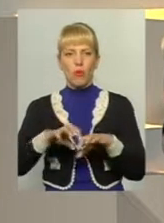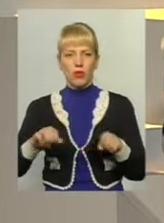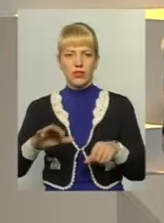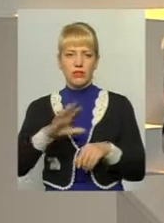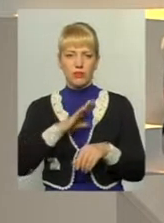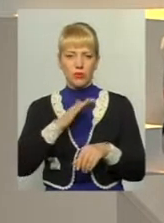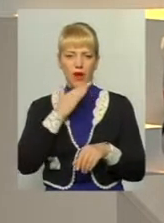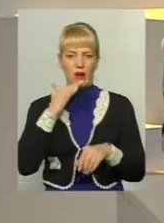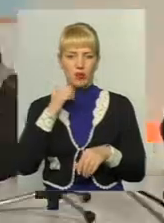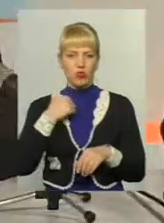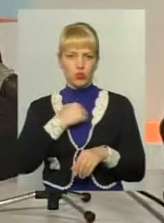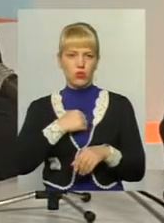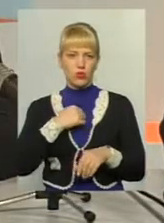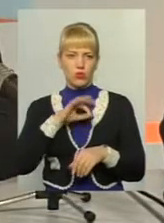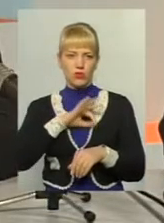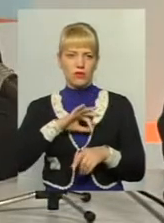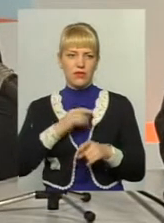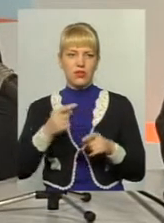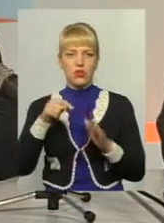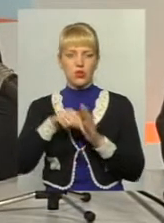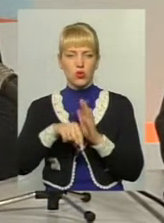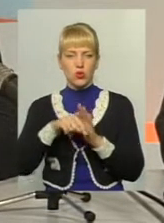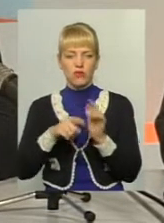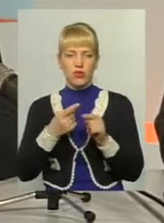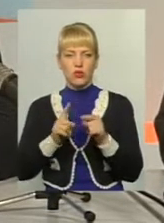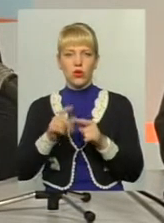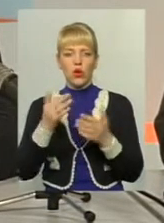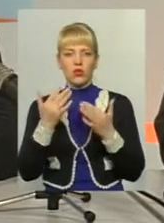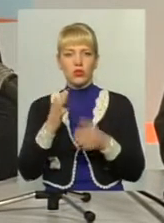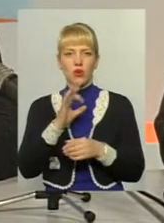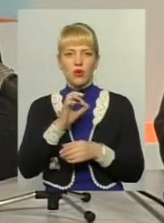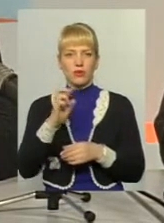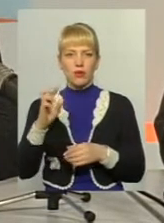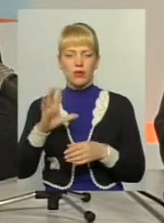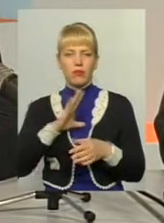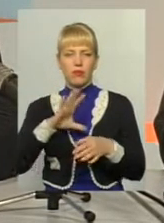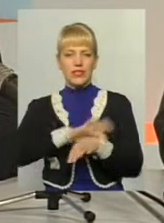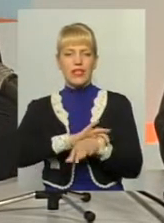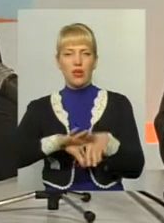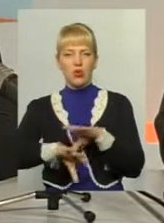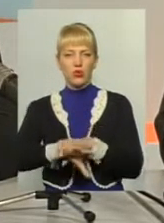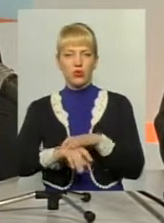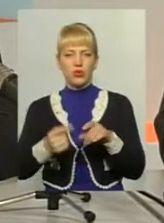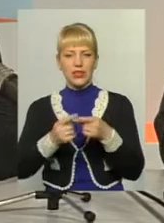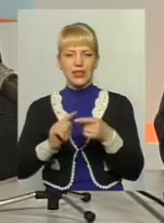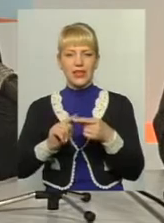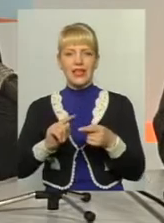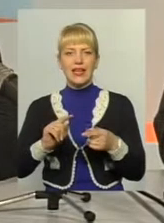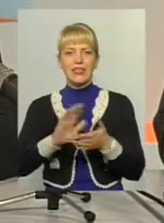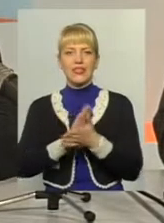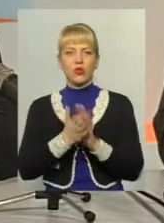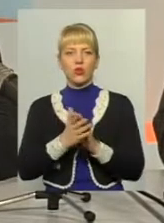версії закону про ОСББ, там була стаття, що там ОСББ мало прийняти будинок на баланс. Багато хто зловживав.